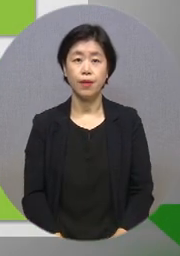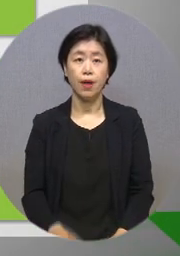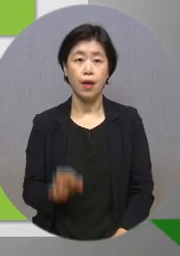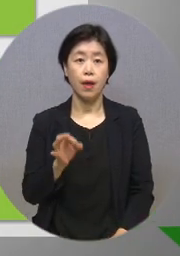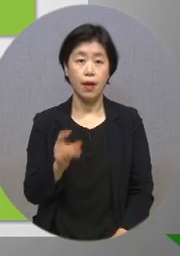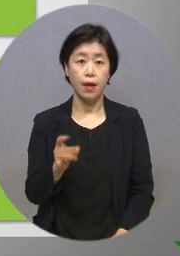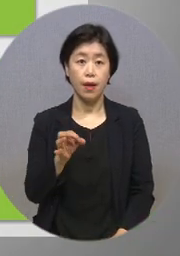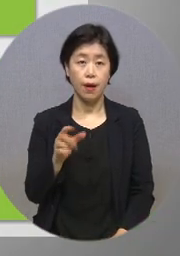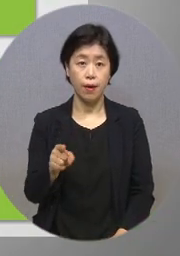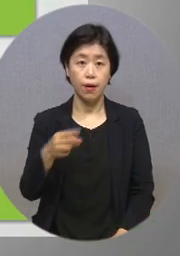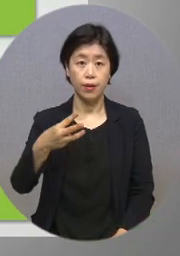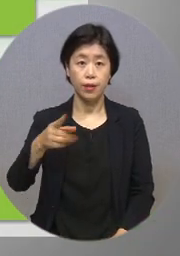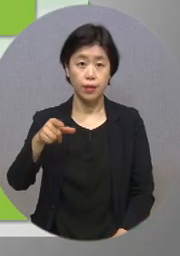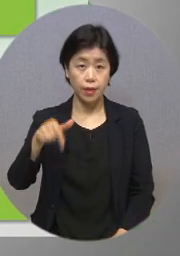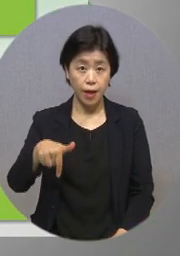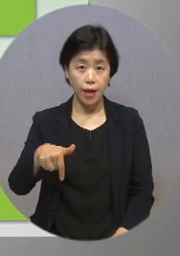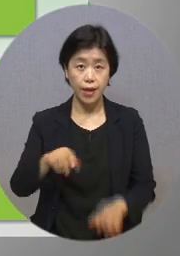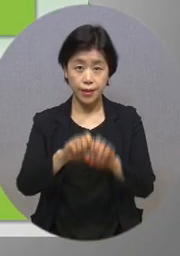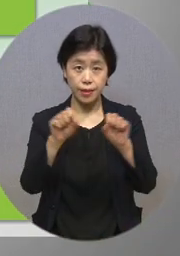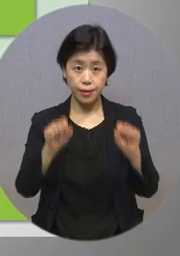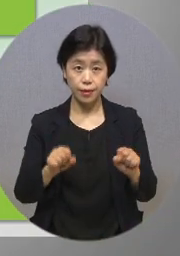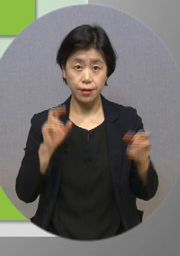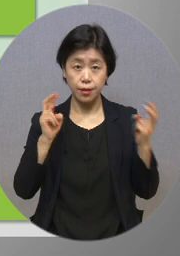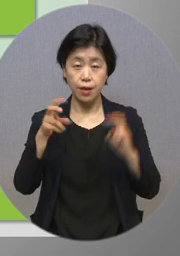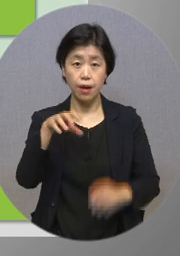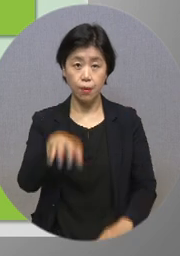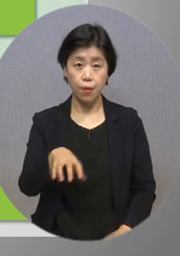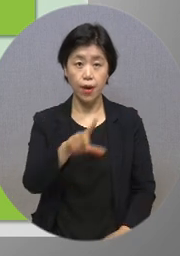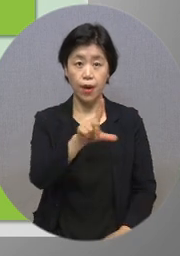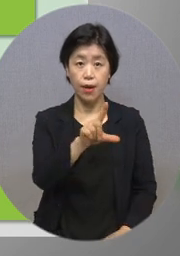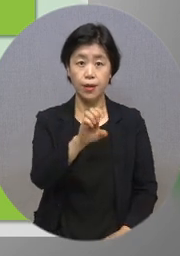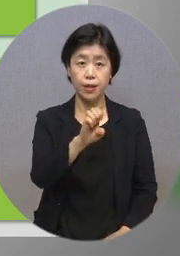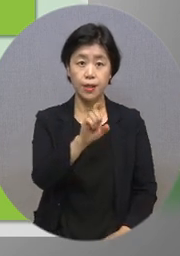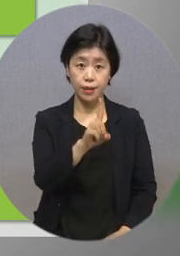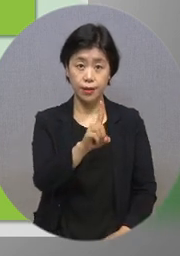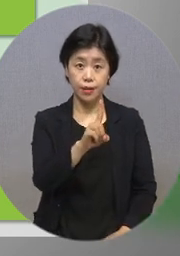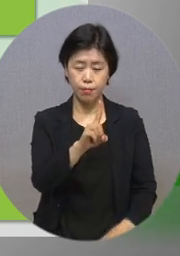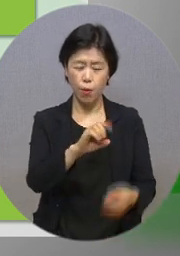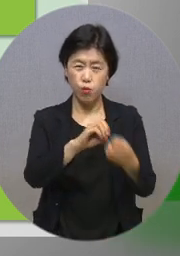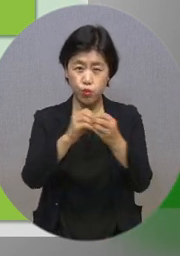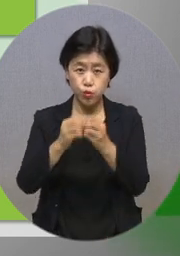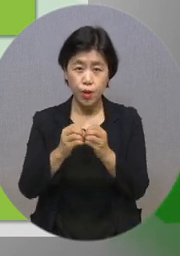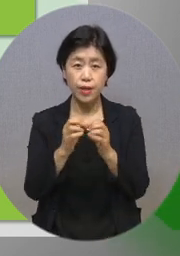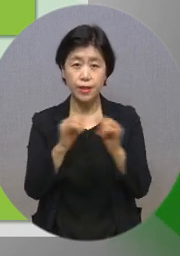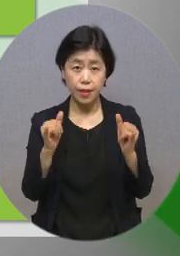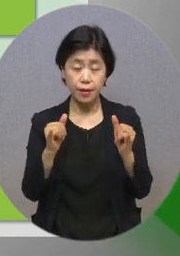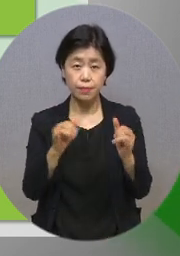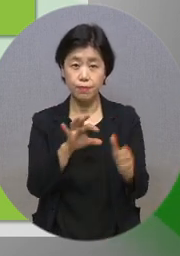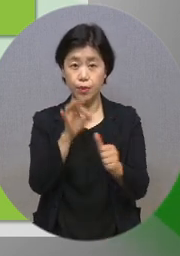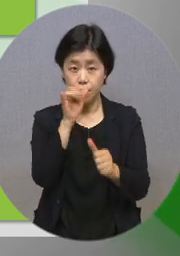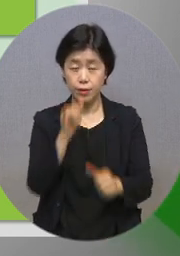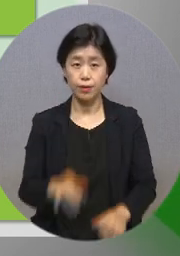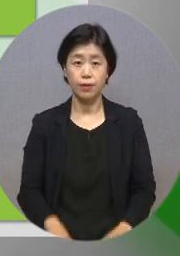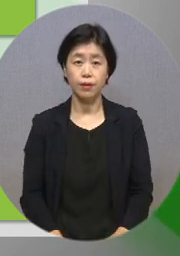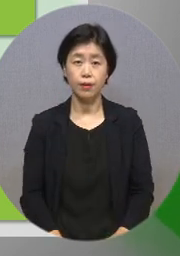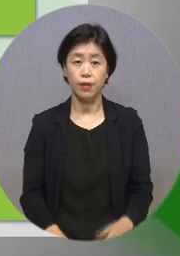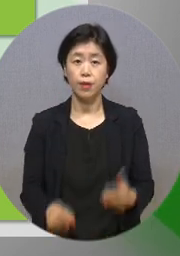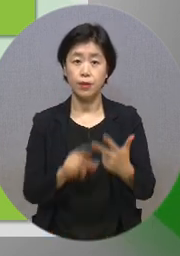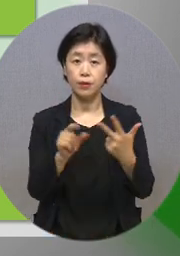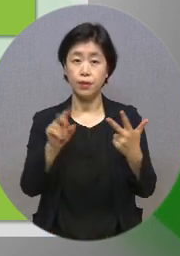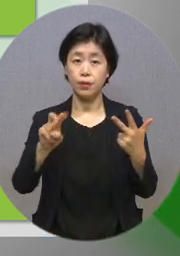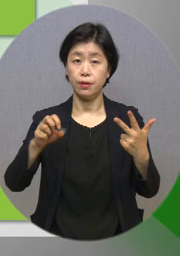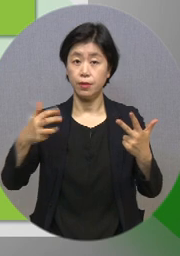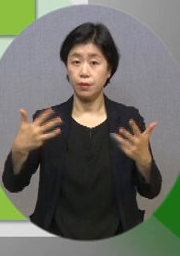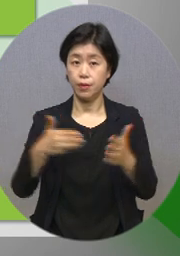주식회사 에어텍 시스템에서 LED 부품 제품 조립 검사원을 모집합니다. 접수 마감일은 7월